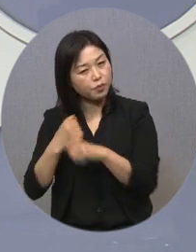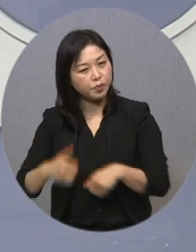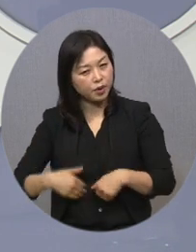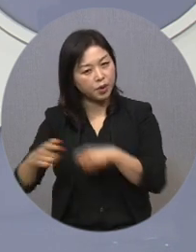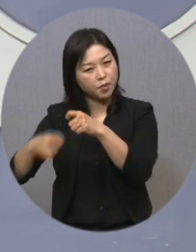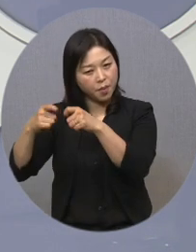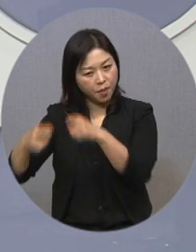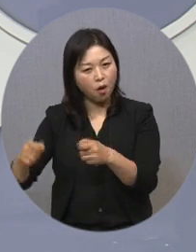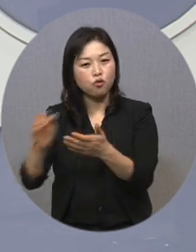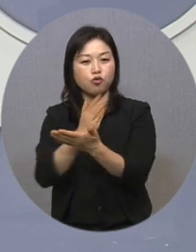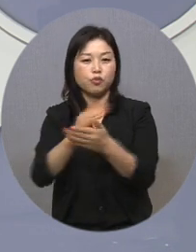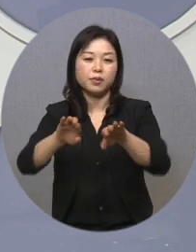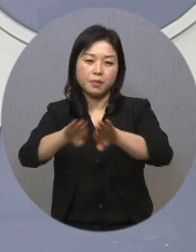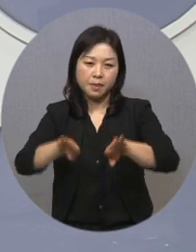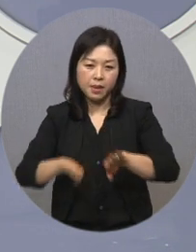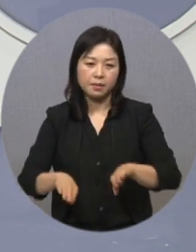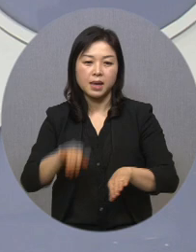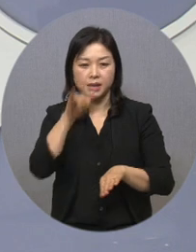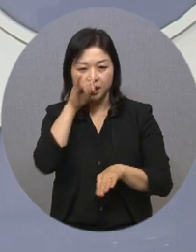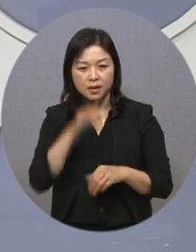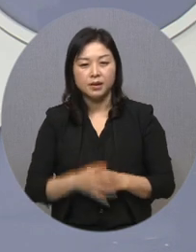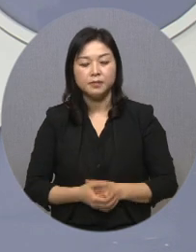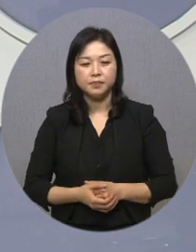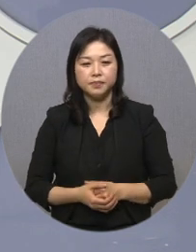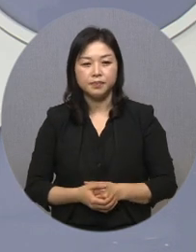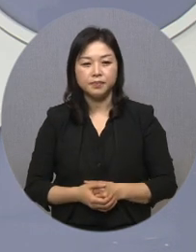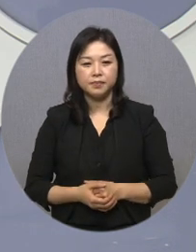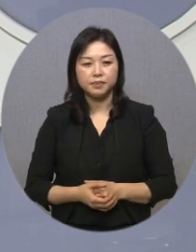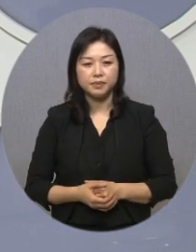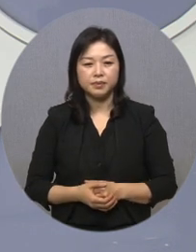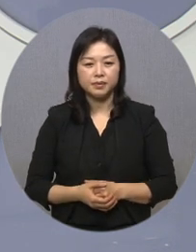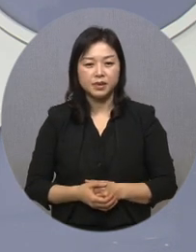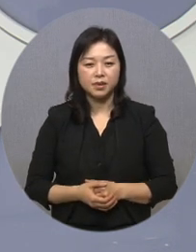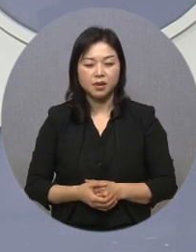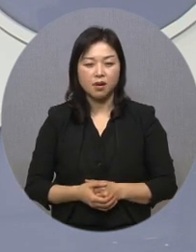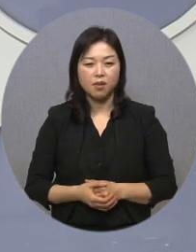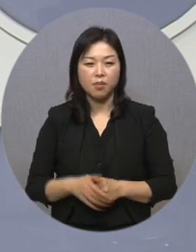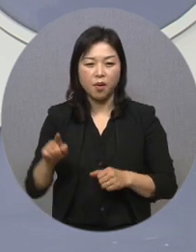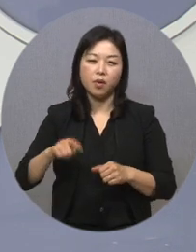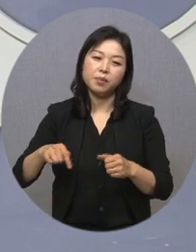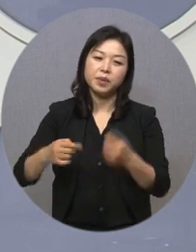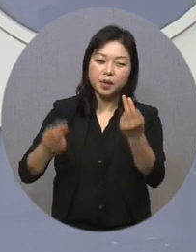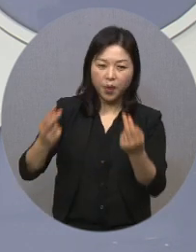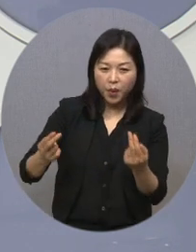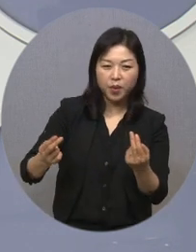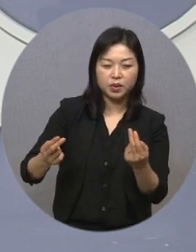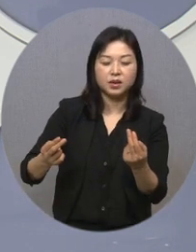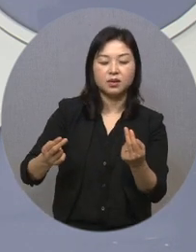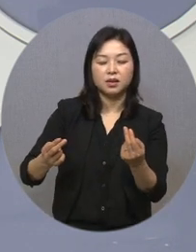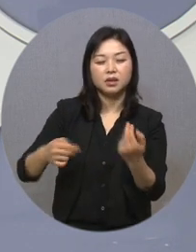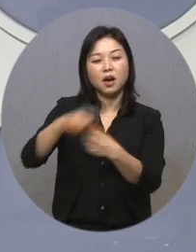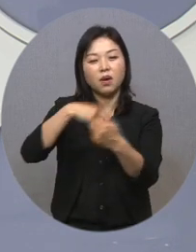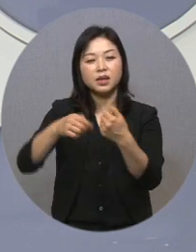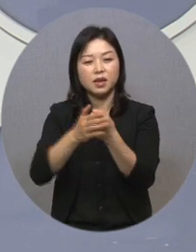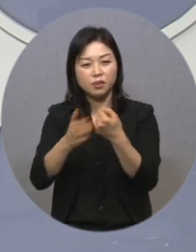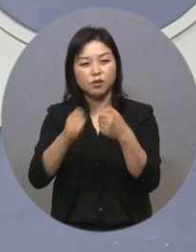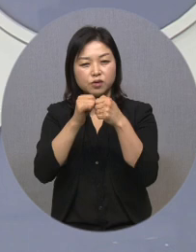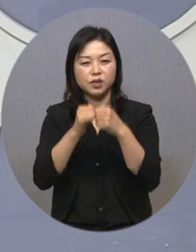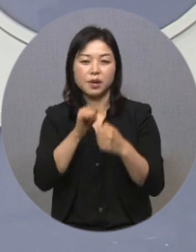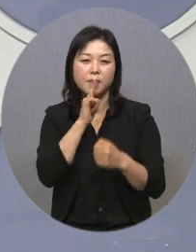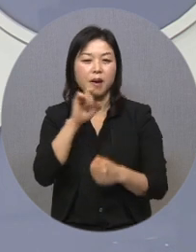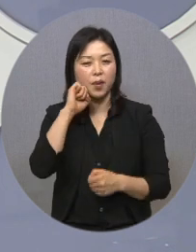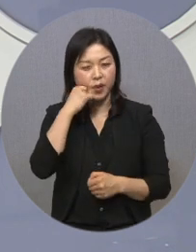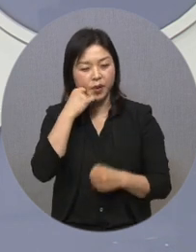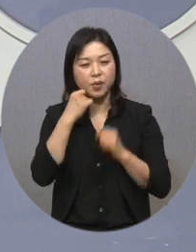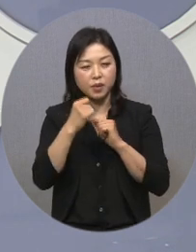그래서 구분되어지고 있는 상황인데 이것은 상대가 있는 내용들이기 때문에 좀 구체적으로 말씀드리기가 좀 어려워서 그냥